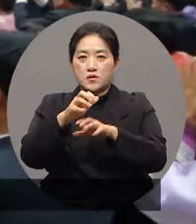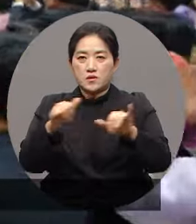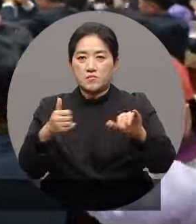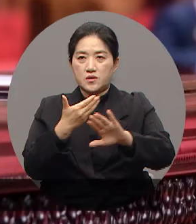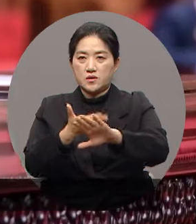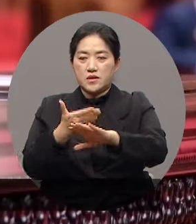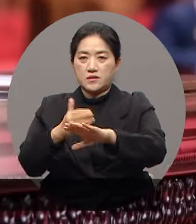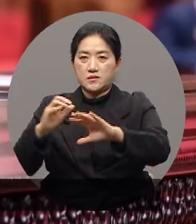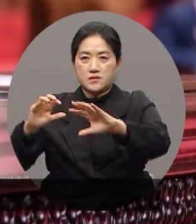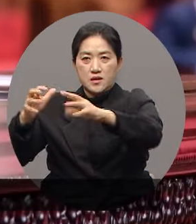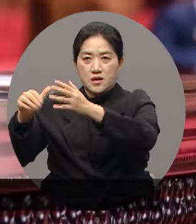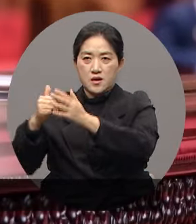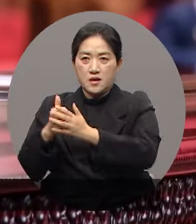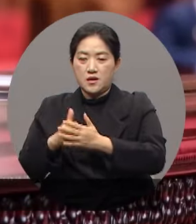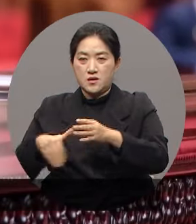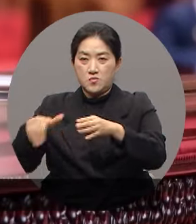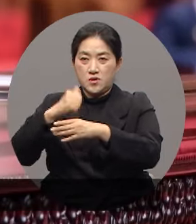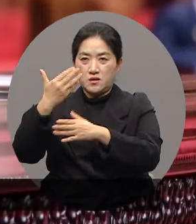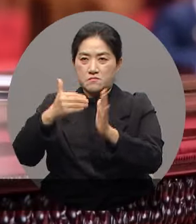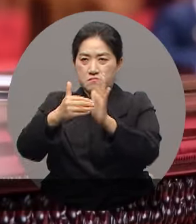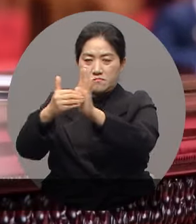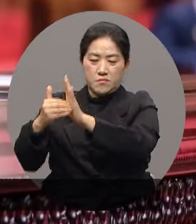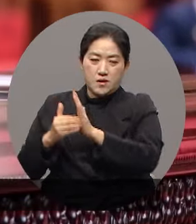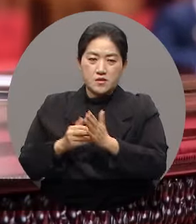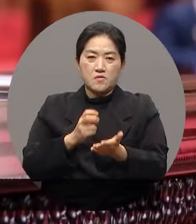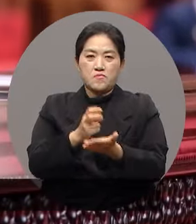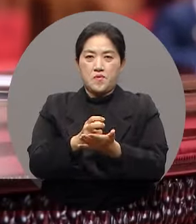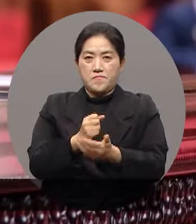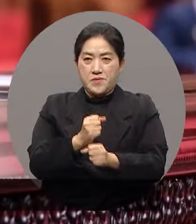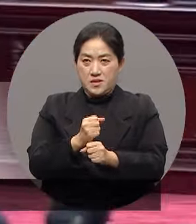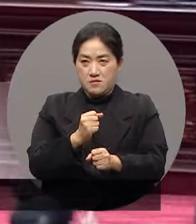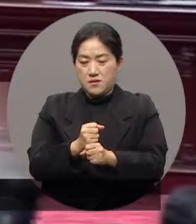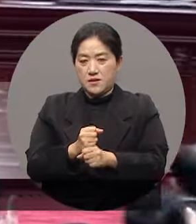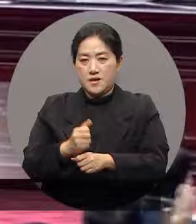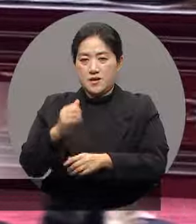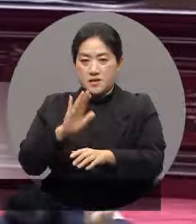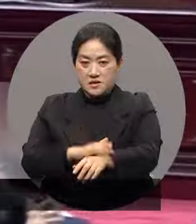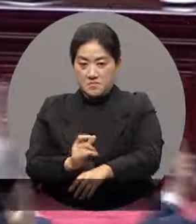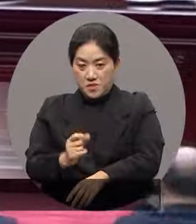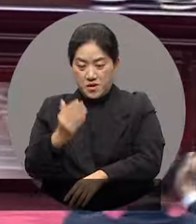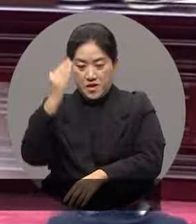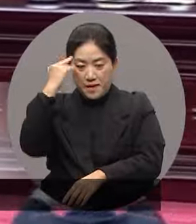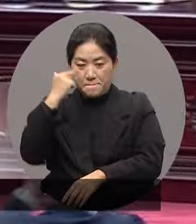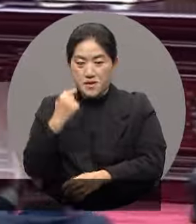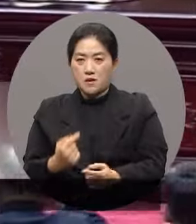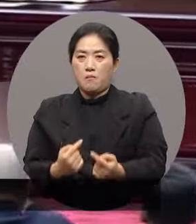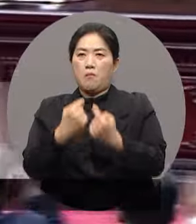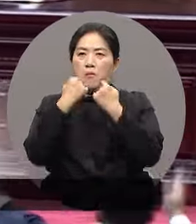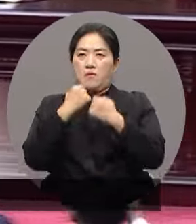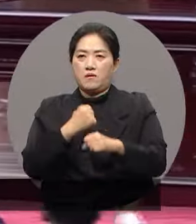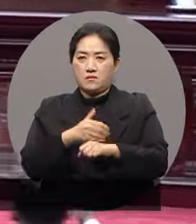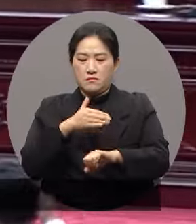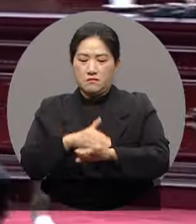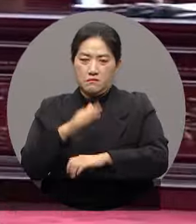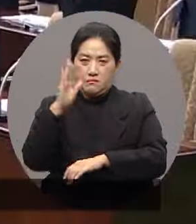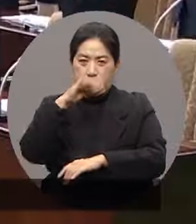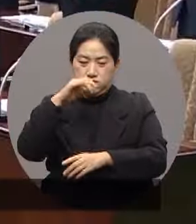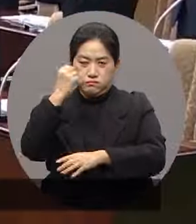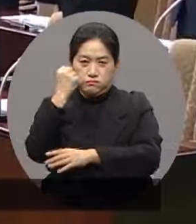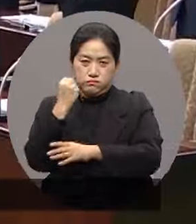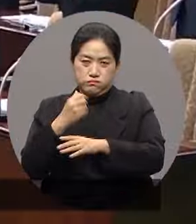외부 세계로부터 차단하는 법령을 개정하면서 한미의 책임을 전가하는 낡은 전술을 고수하고 있다고